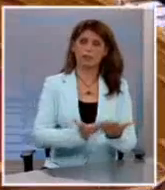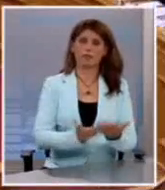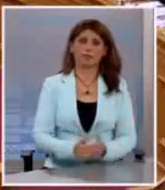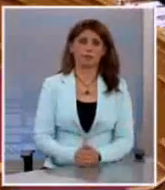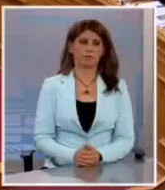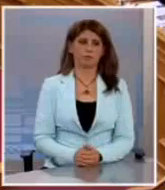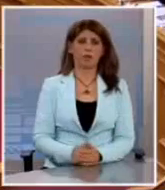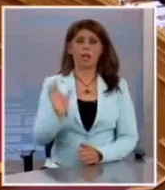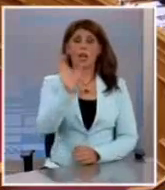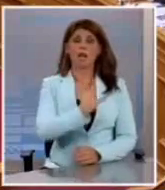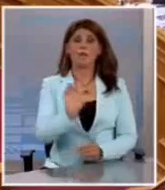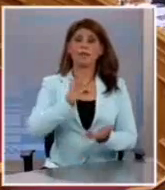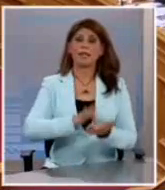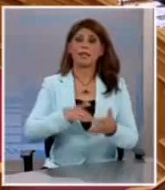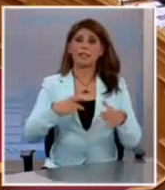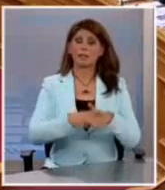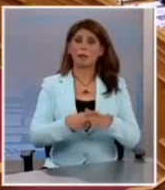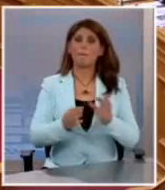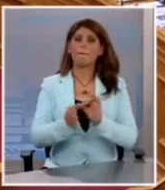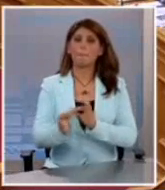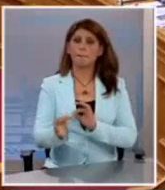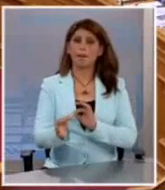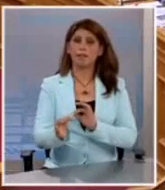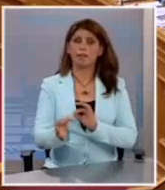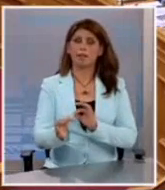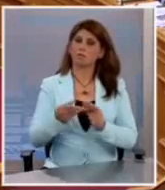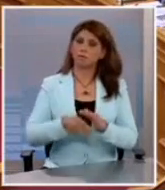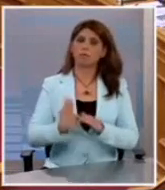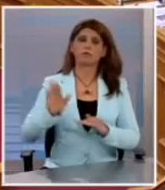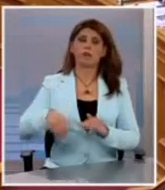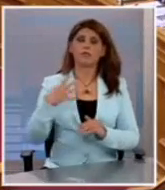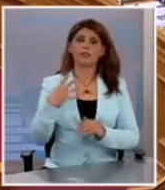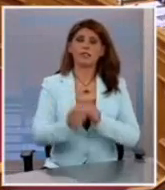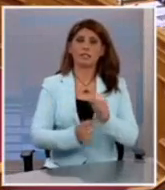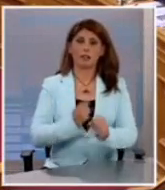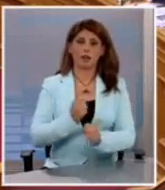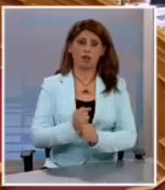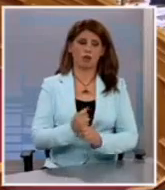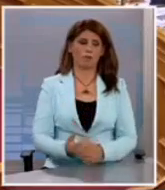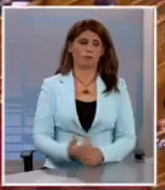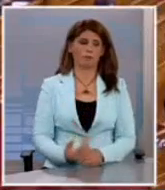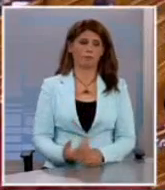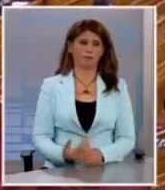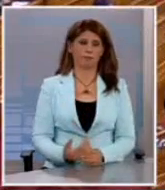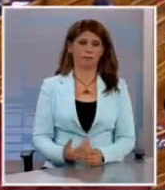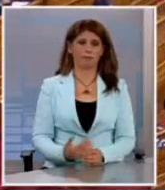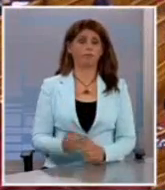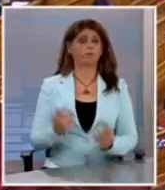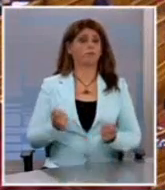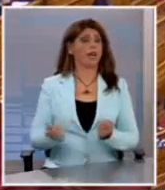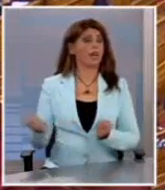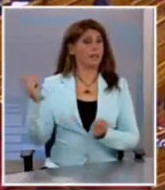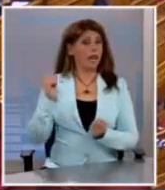από την Ευρωπαϊκή Κεντρική Τράπεζα τα μέτρα που πάρσαν τα τελευταία 4 χρόνια, το 10 με το 14. Και κάνατε και κάτι άλλο.